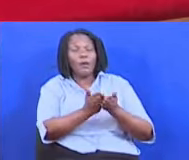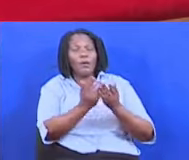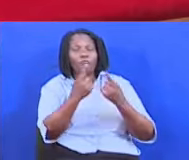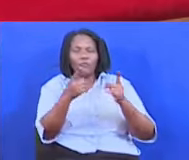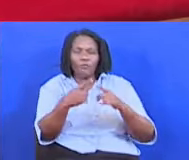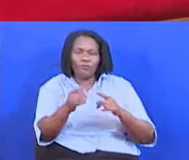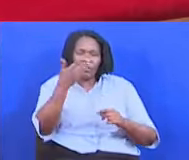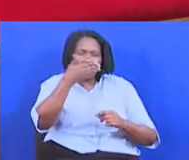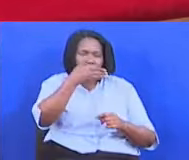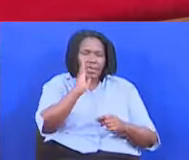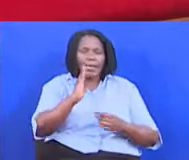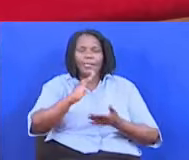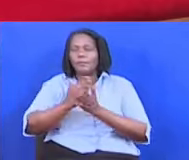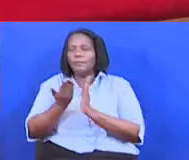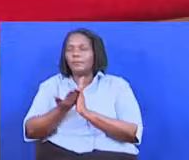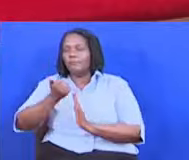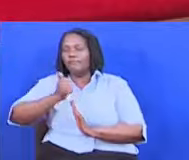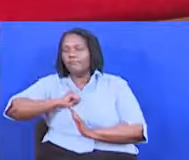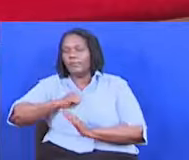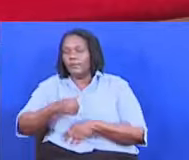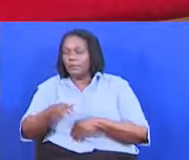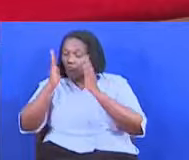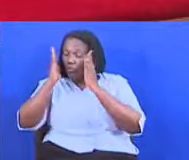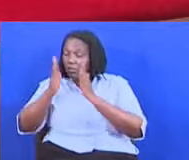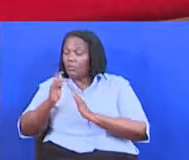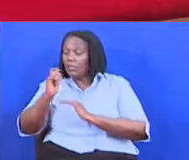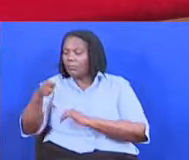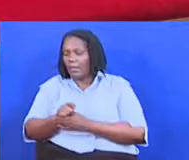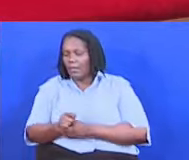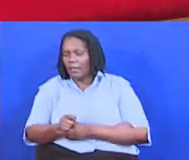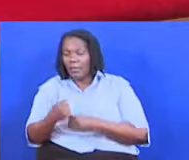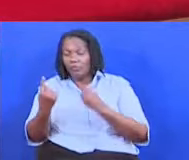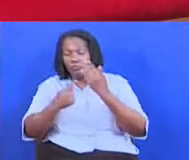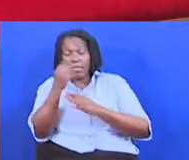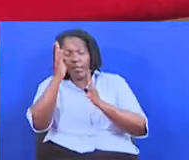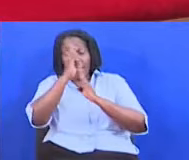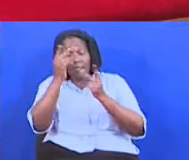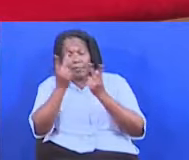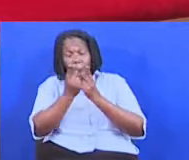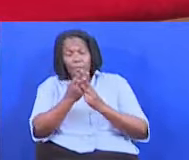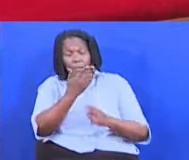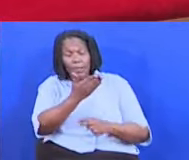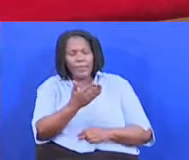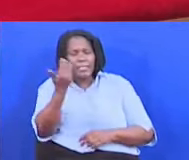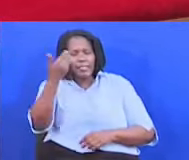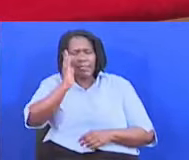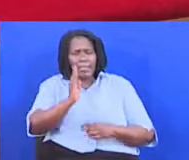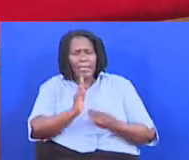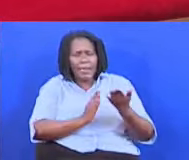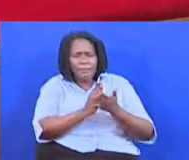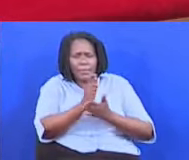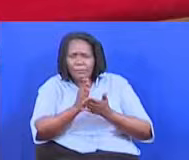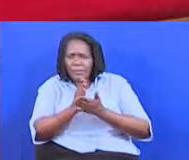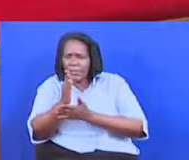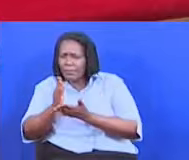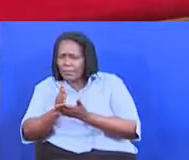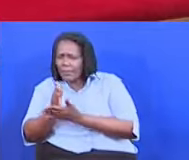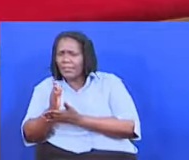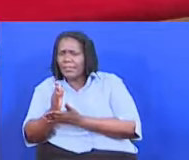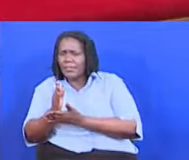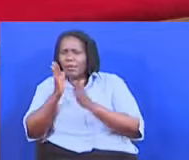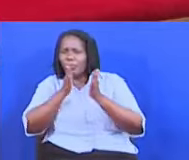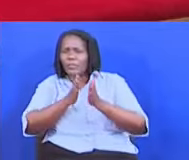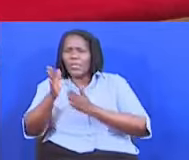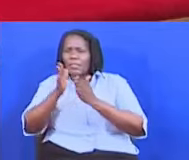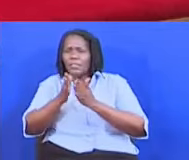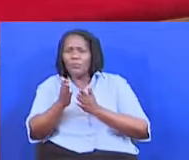kutoka serikalini na sekta binafsi. Mheshimiwa Spika, kwa muktadha huo, serikali inapitia utaratibu wa kupima ufanisi wa balozi zetu kwa